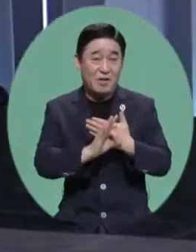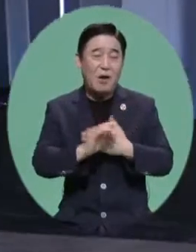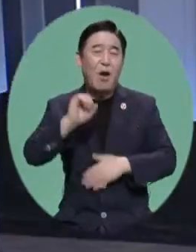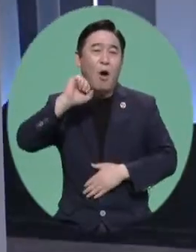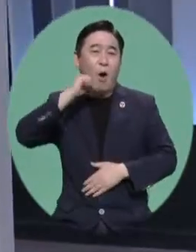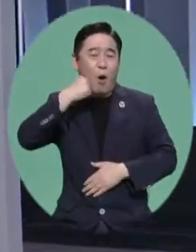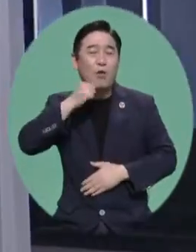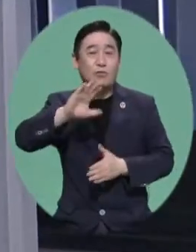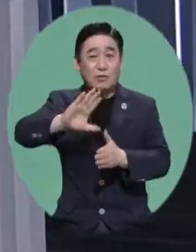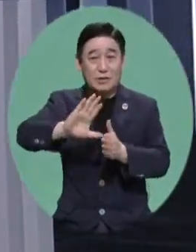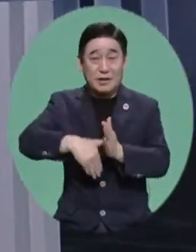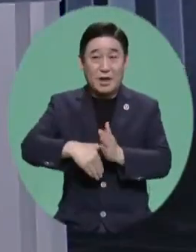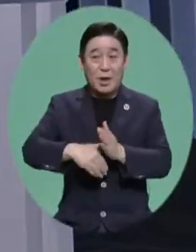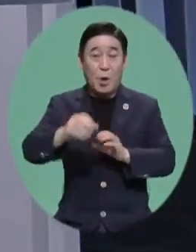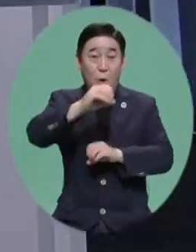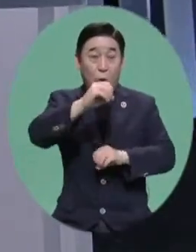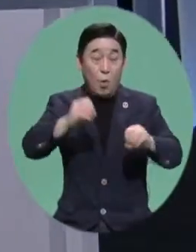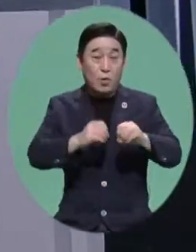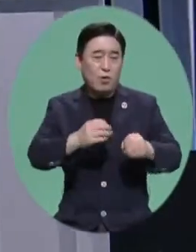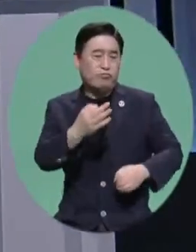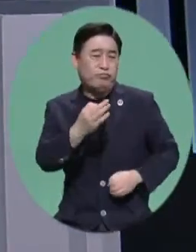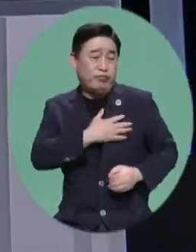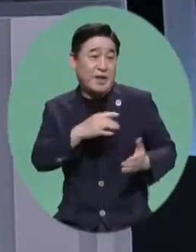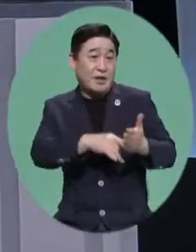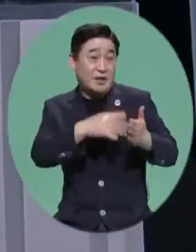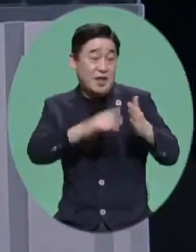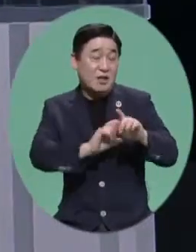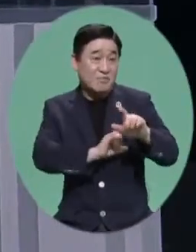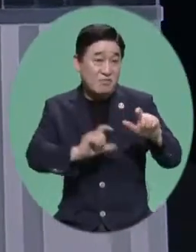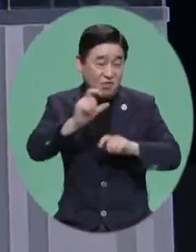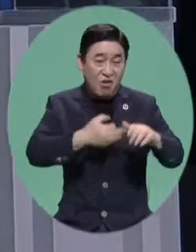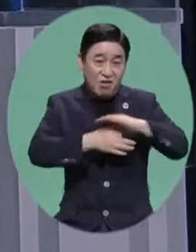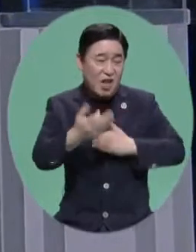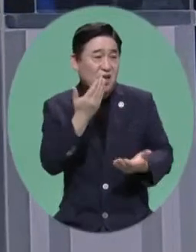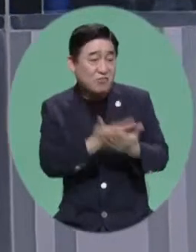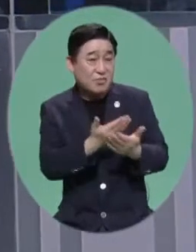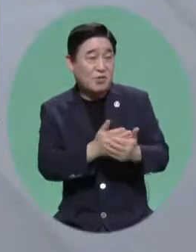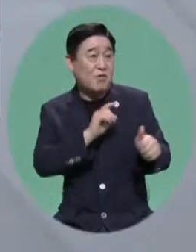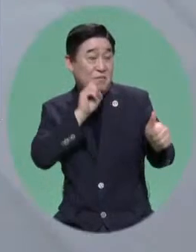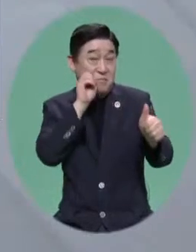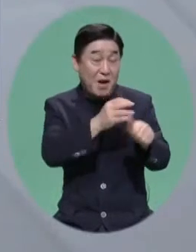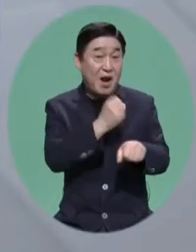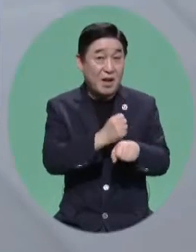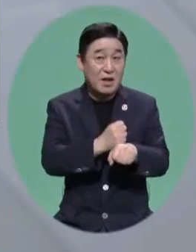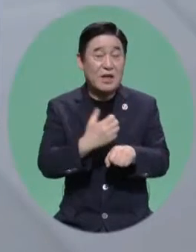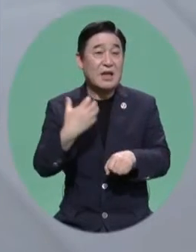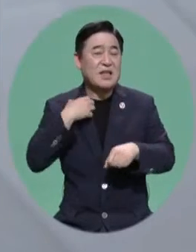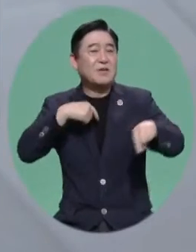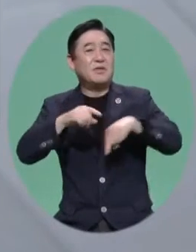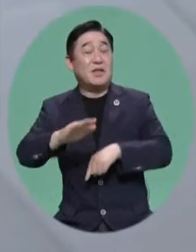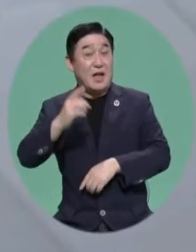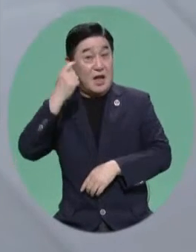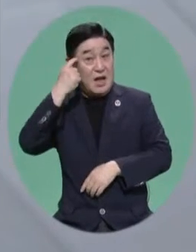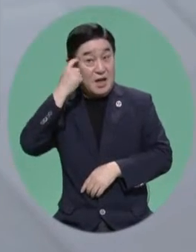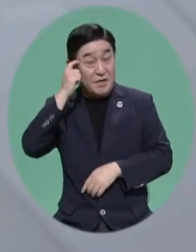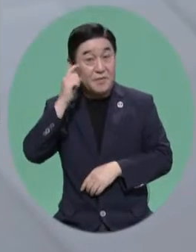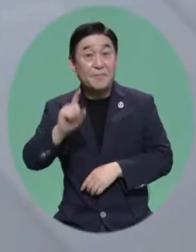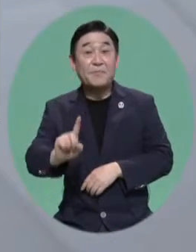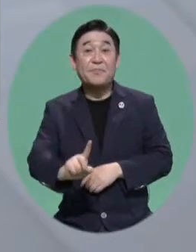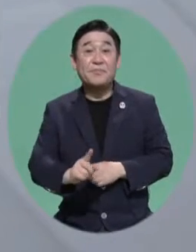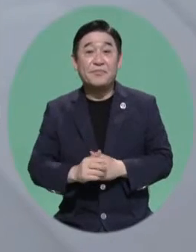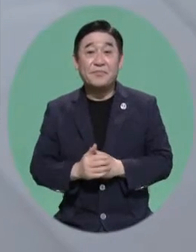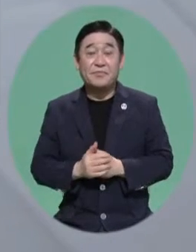어려운 재난의 시기에 의료 불 중에 게 좀 더 고통 분담 해주십시오 이렇게 이야기하는 게 저는 책임 정치 라고 생각합니다